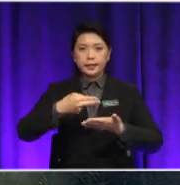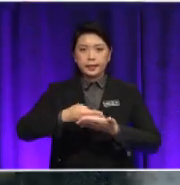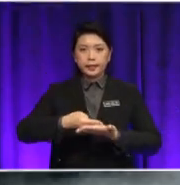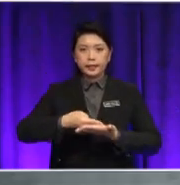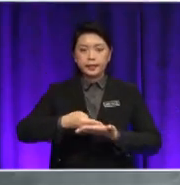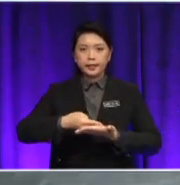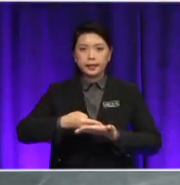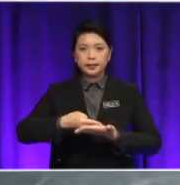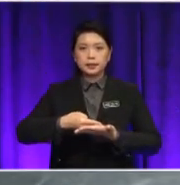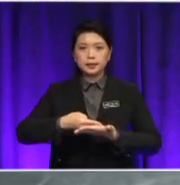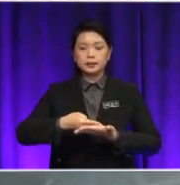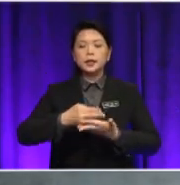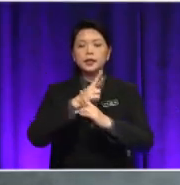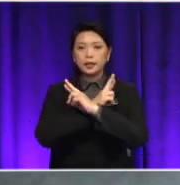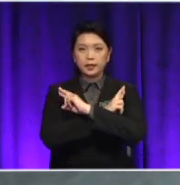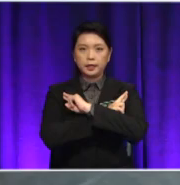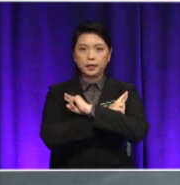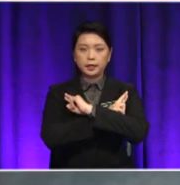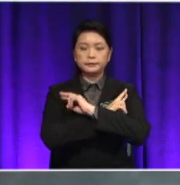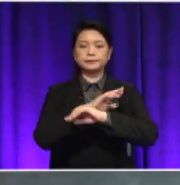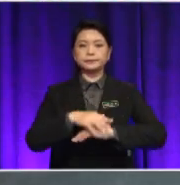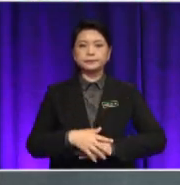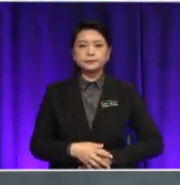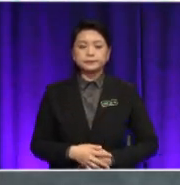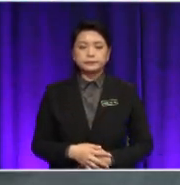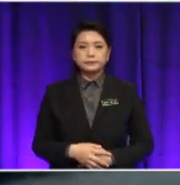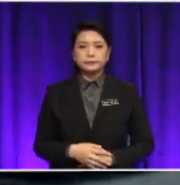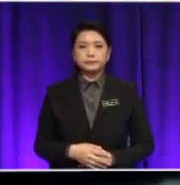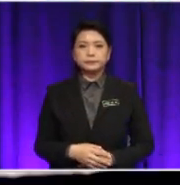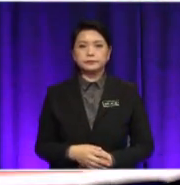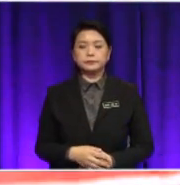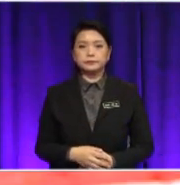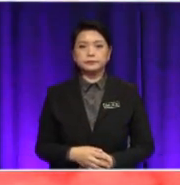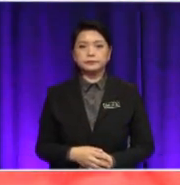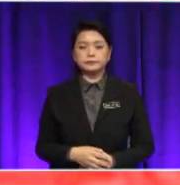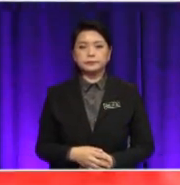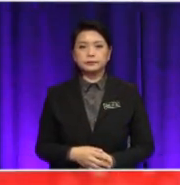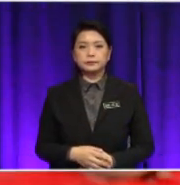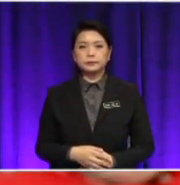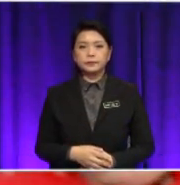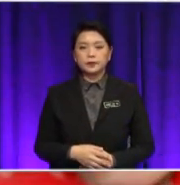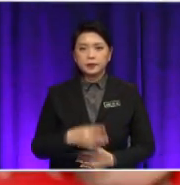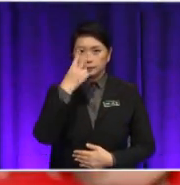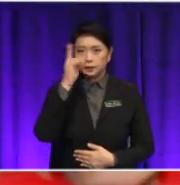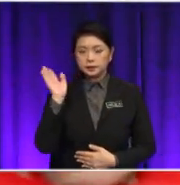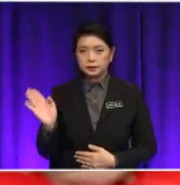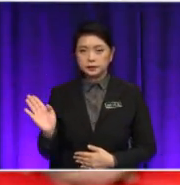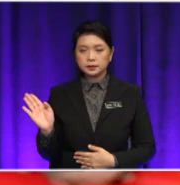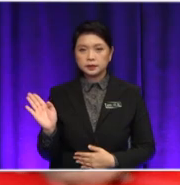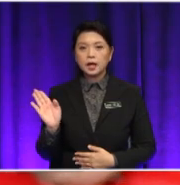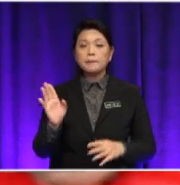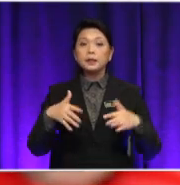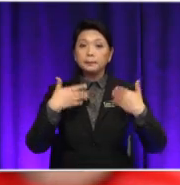cikgu. Sakit, cikgu. Sini, cikgu. Sini, Akmal, sikit. Okey, Akmal, lurus kaki, Akmal. Okey. Okey.